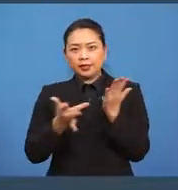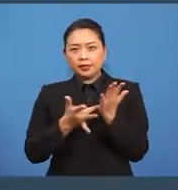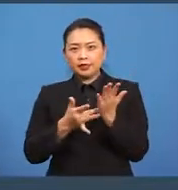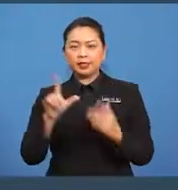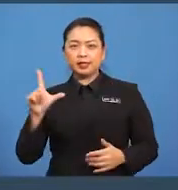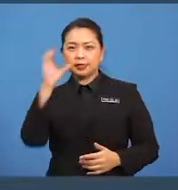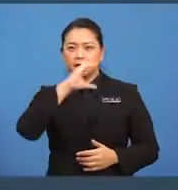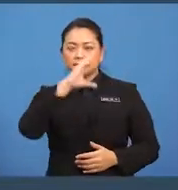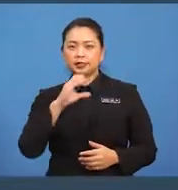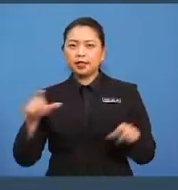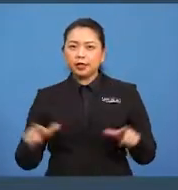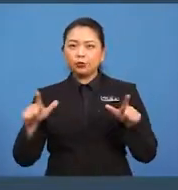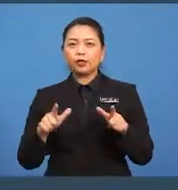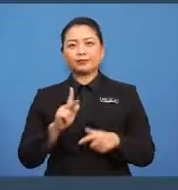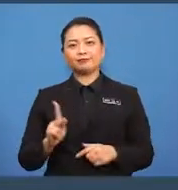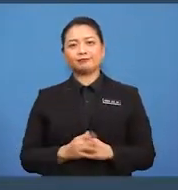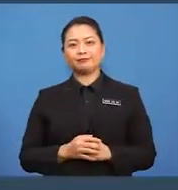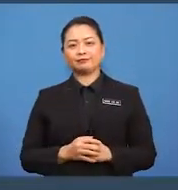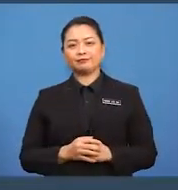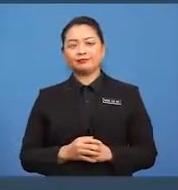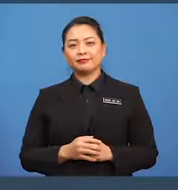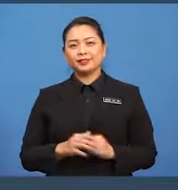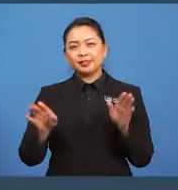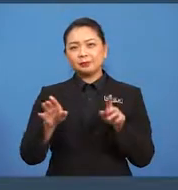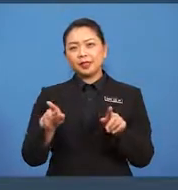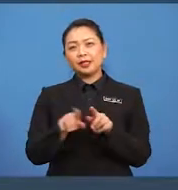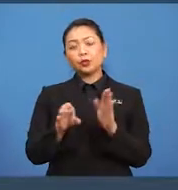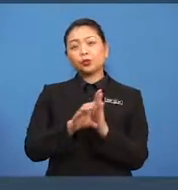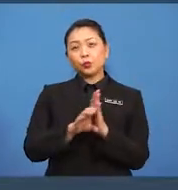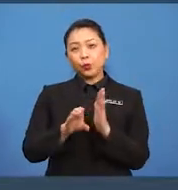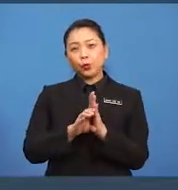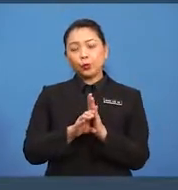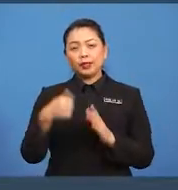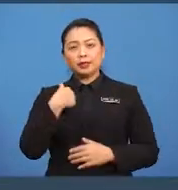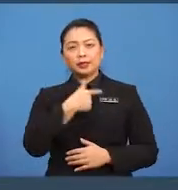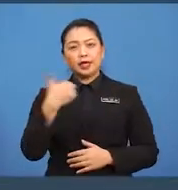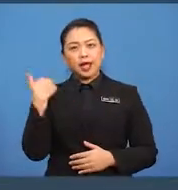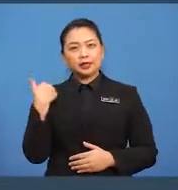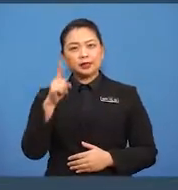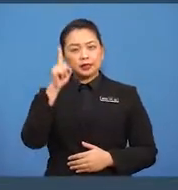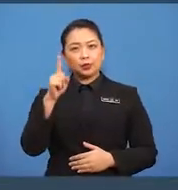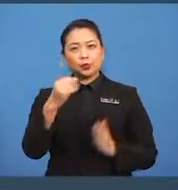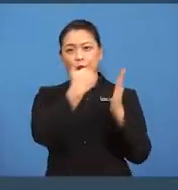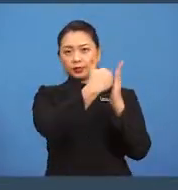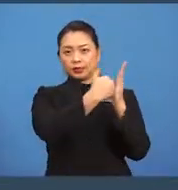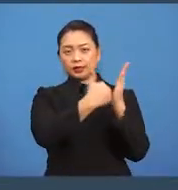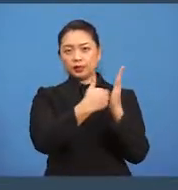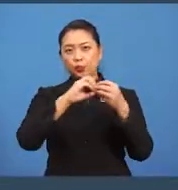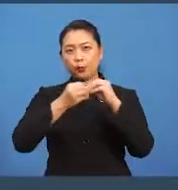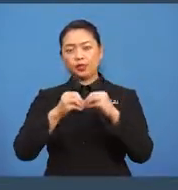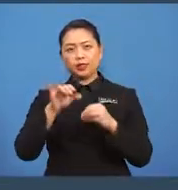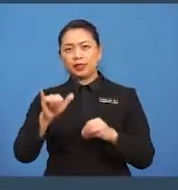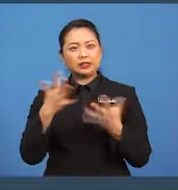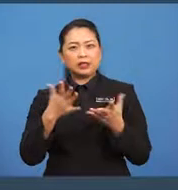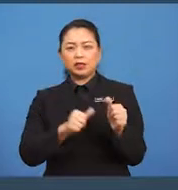teknik linear search ini dilaksanakan. Sebagai contoh, kita mempunyai satu senarai nombor yang tidak